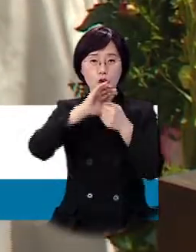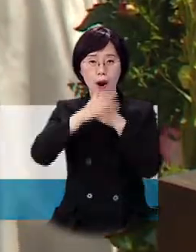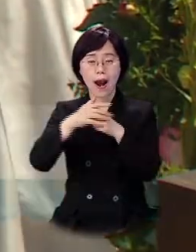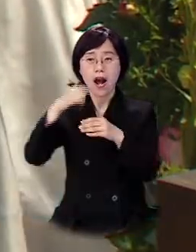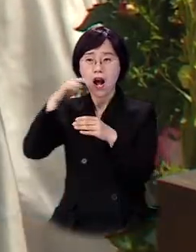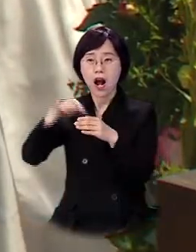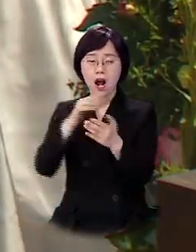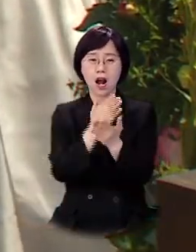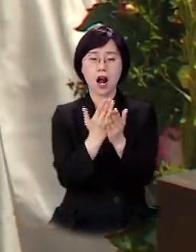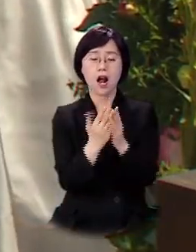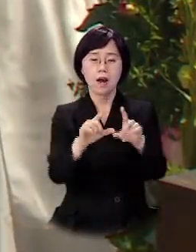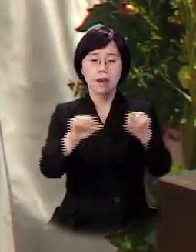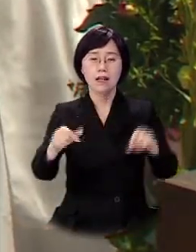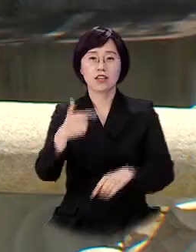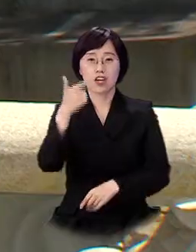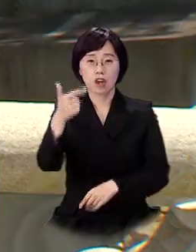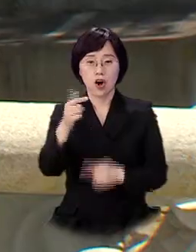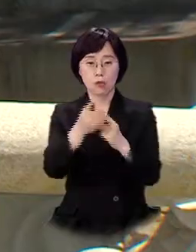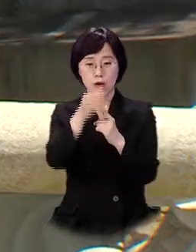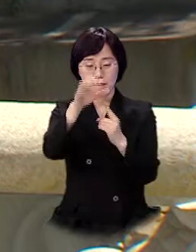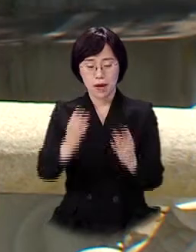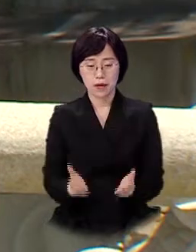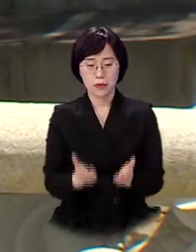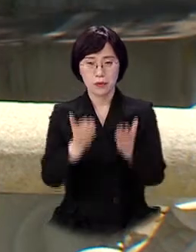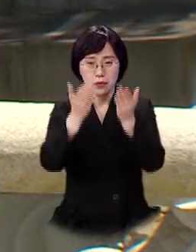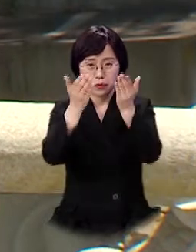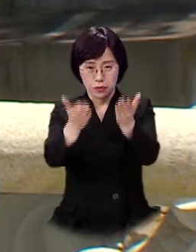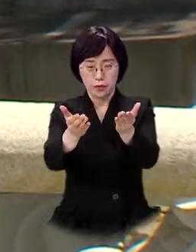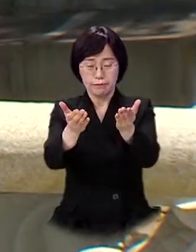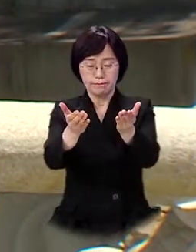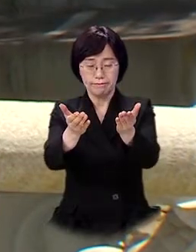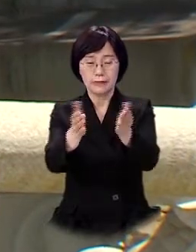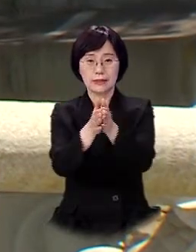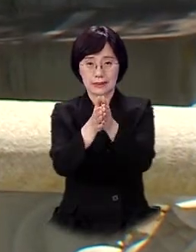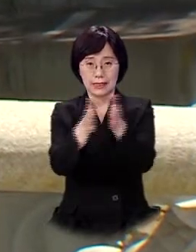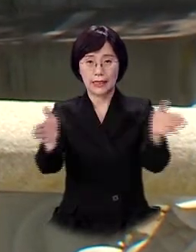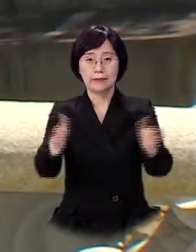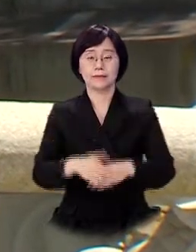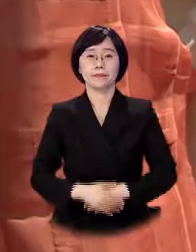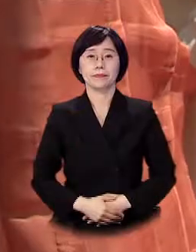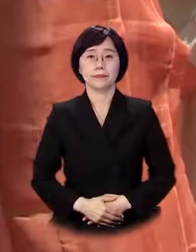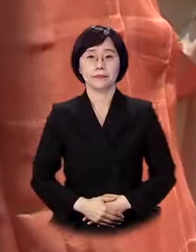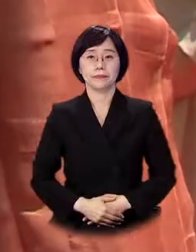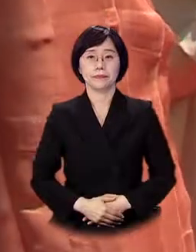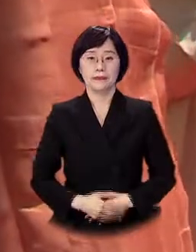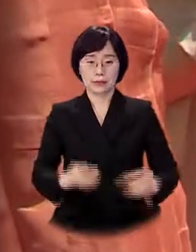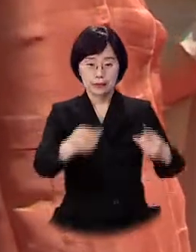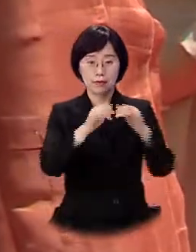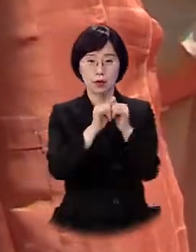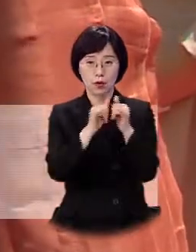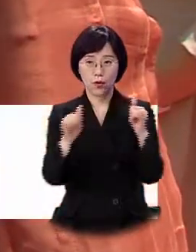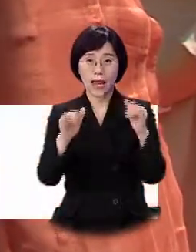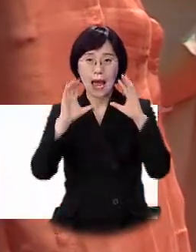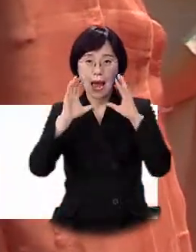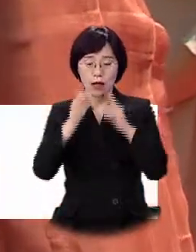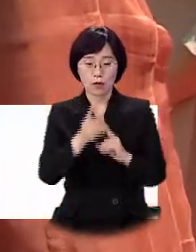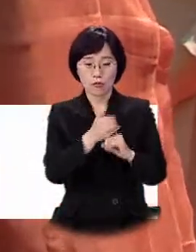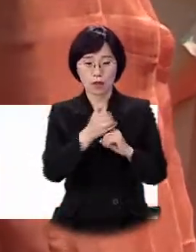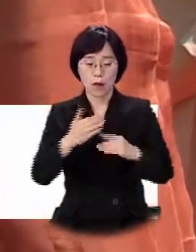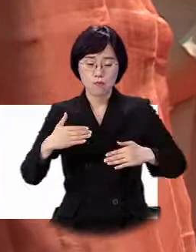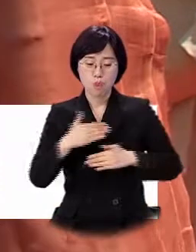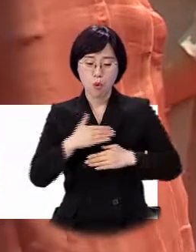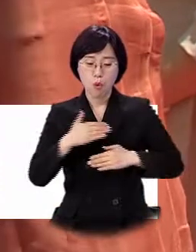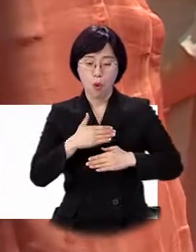등 6가지 공양물을 부처님 앞에 올리는 육법 공양으로 법요식이 시작됩니다. 참석자들은 아기 부처님을